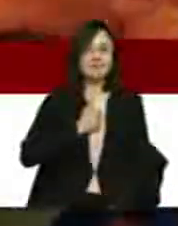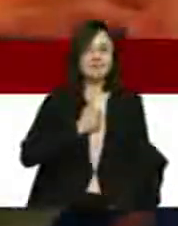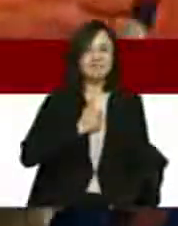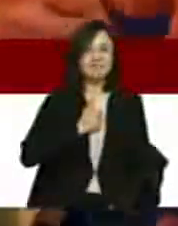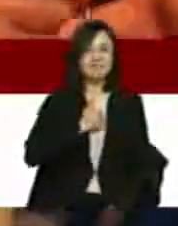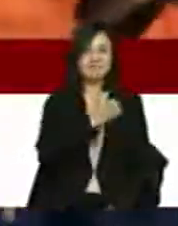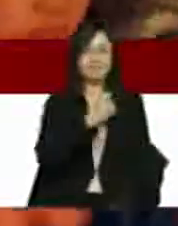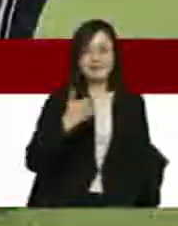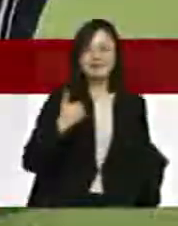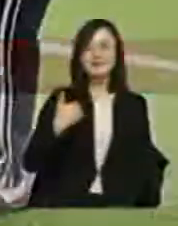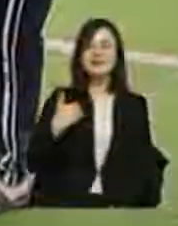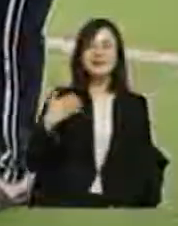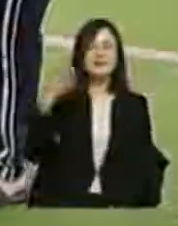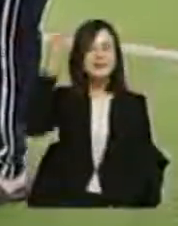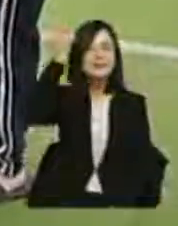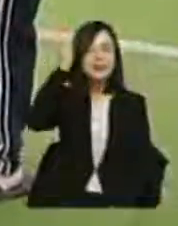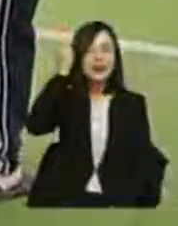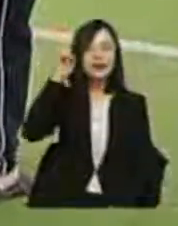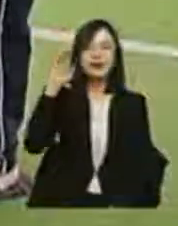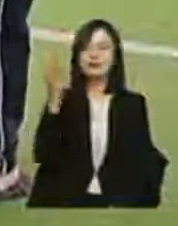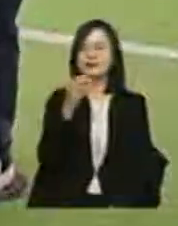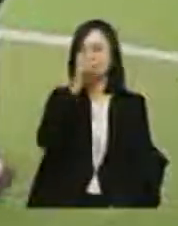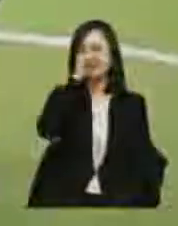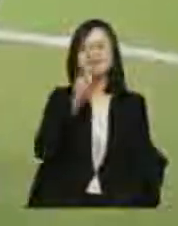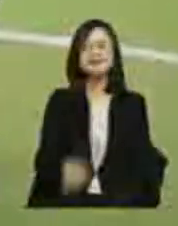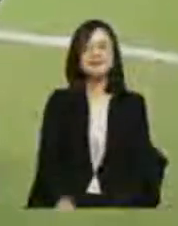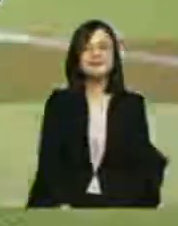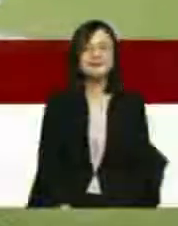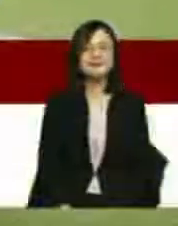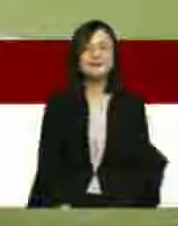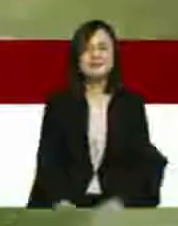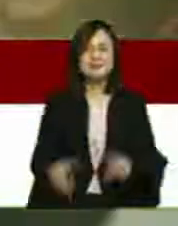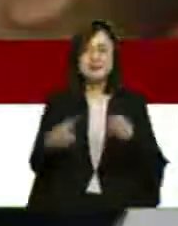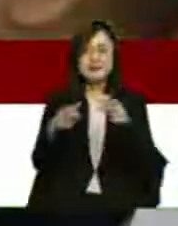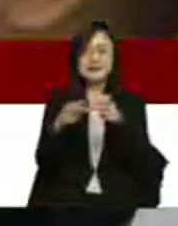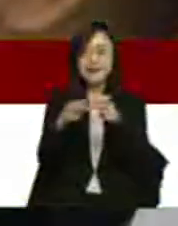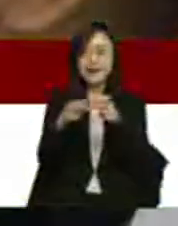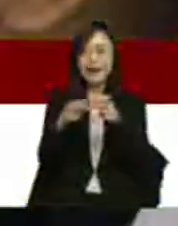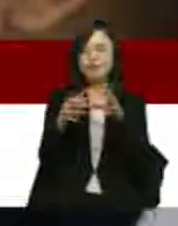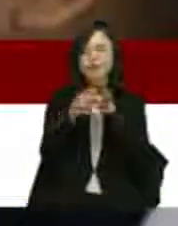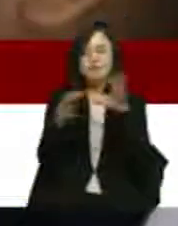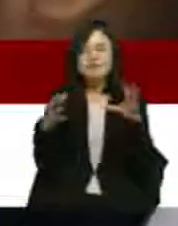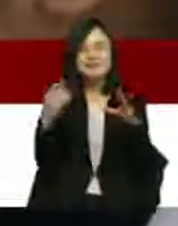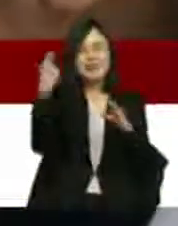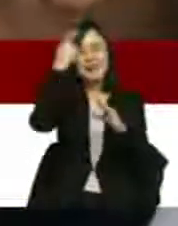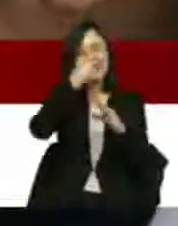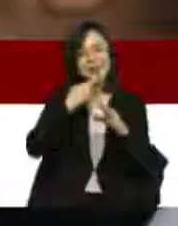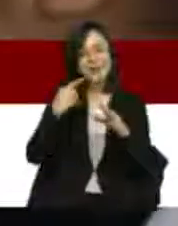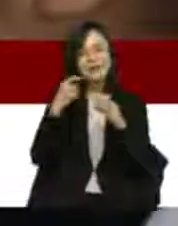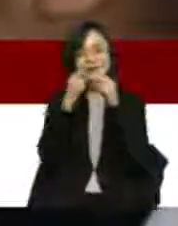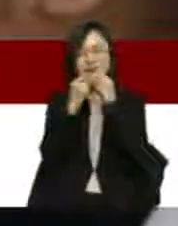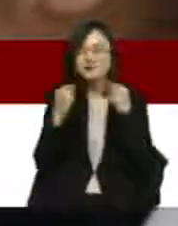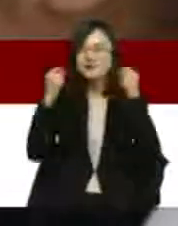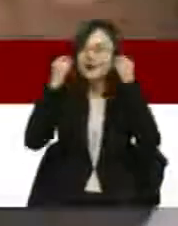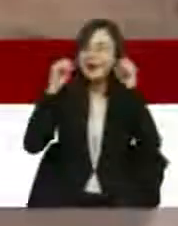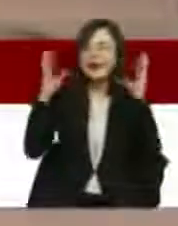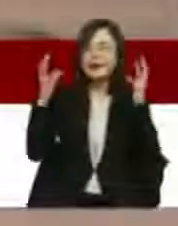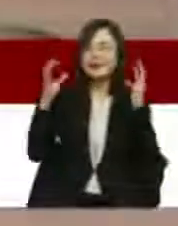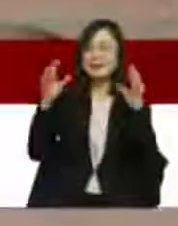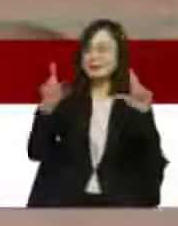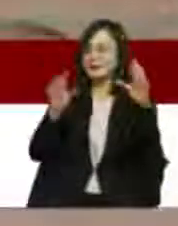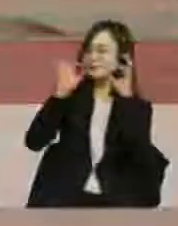자신감만 기억했으면 좋겠어요. 장애를 딛고 밝은 아이들에게 오히려 희망과 위로를 얻었다는 희망을 파는